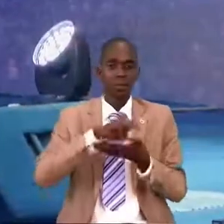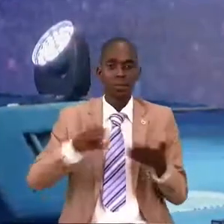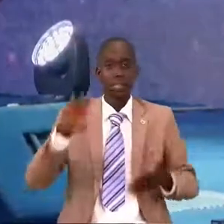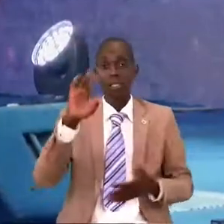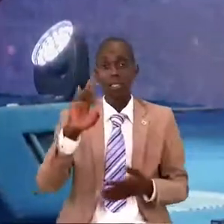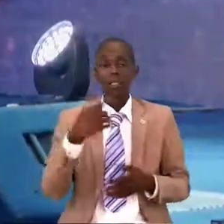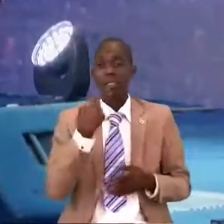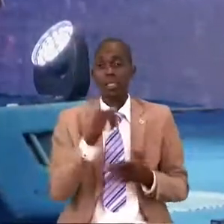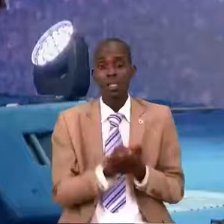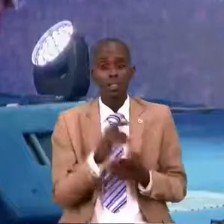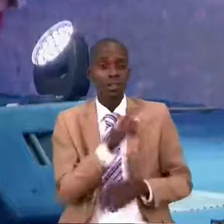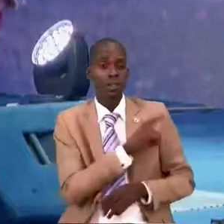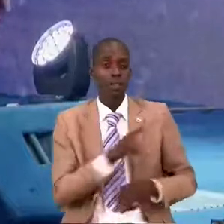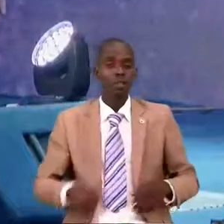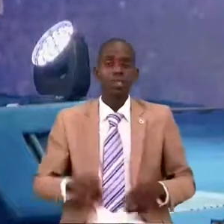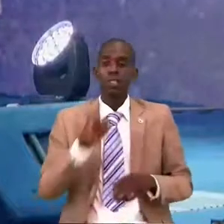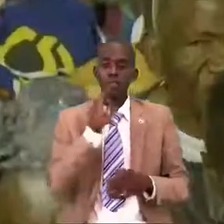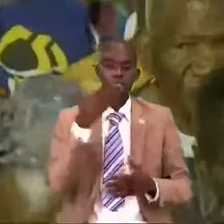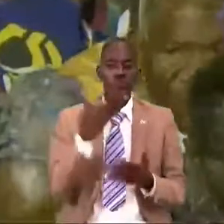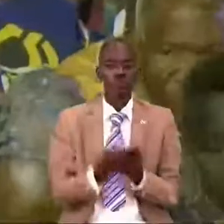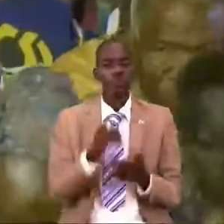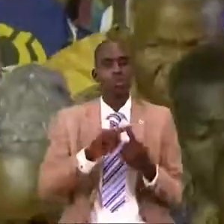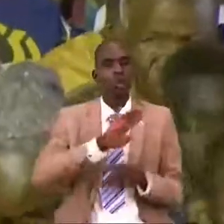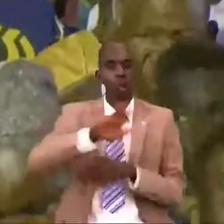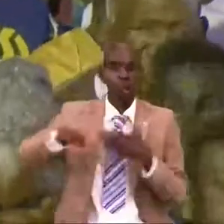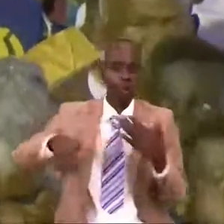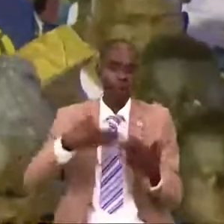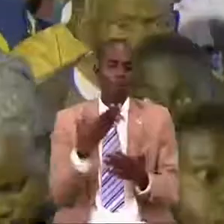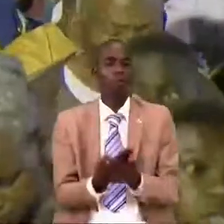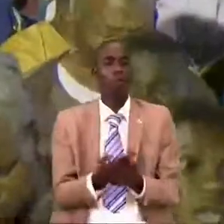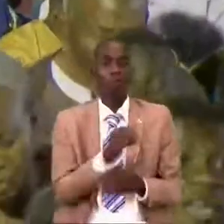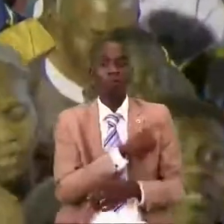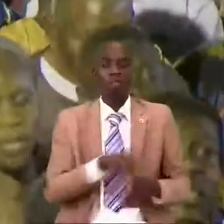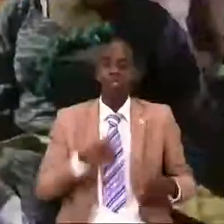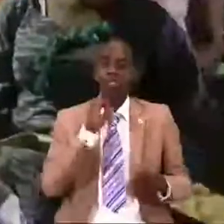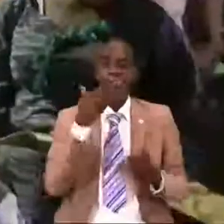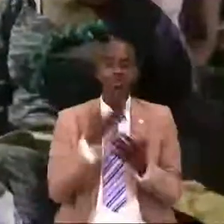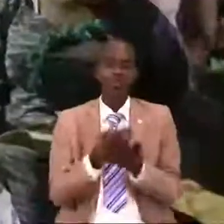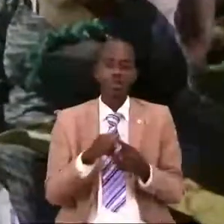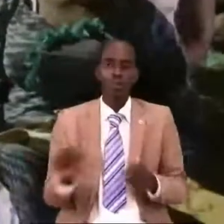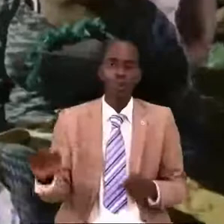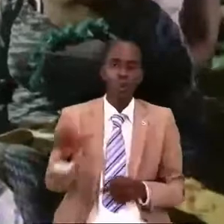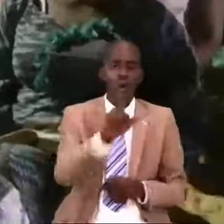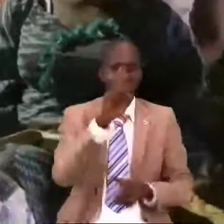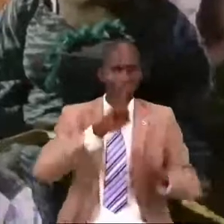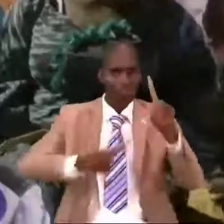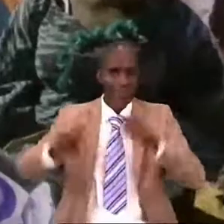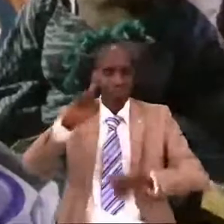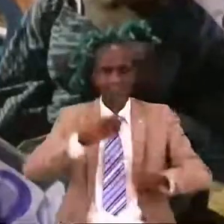envers tous. Aide-moi à le crier. L'Éternel est bon envers tous. Dis-le à haute voix.